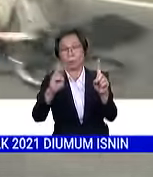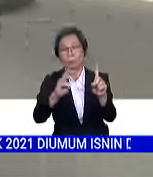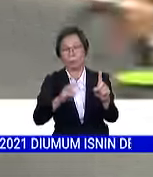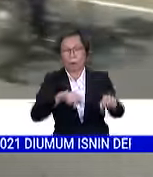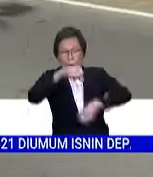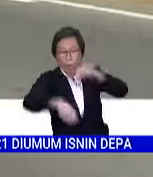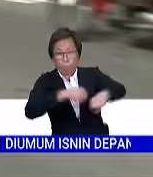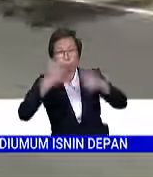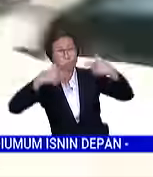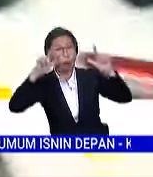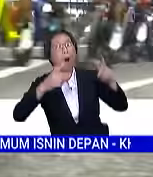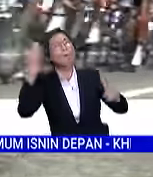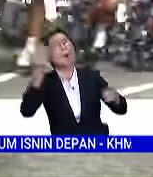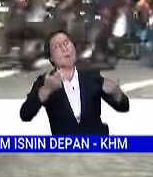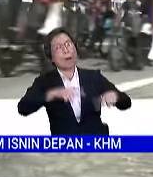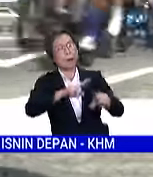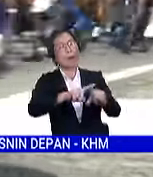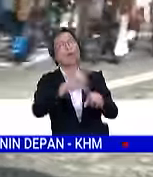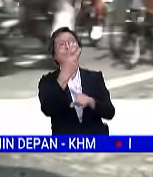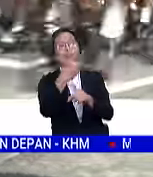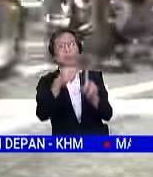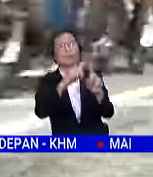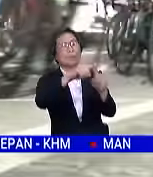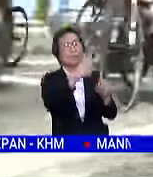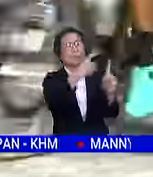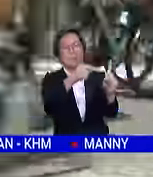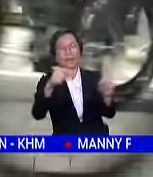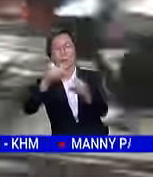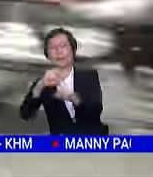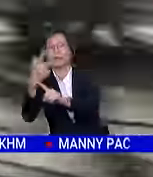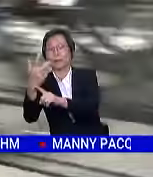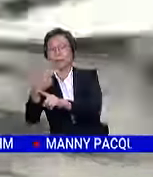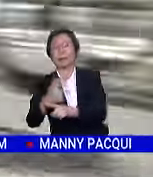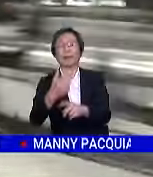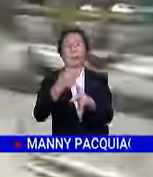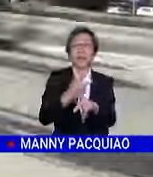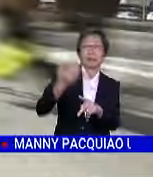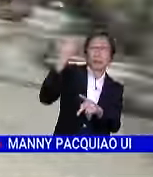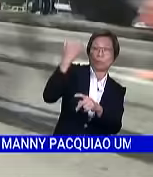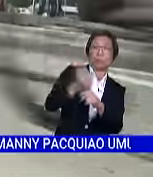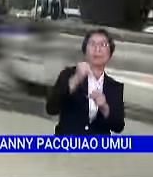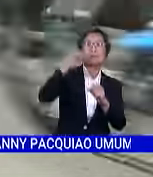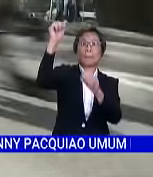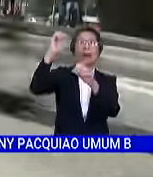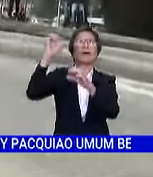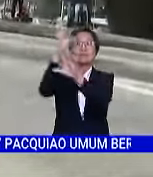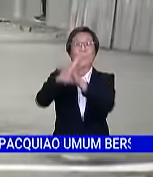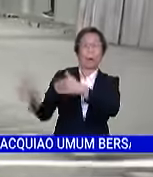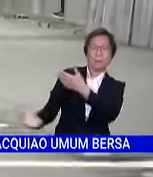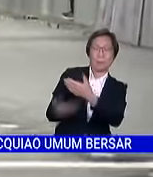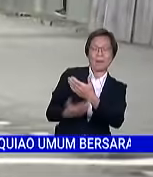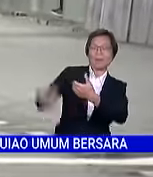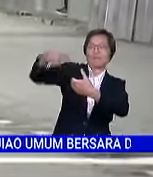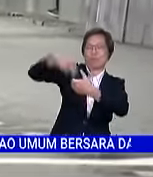ini kebiasaannya akan berlangsung pada bulan Februari hingga Mac. Edisi Jubli Perak tahun lalu menyaksikan Sabah dan Sarawak kembali menjadi